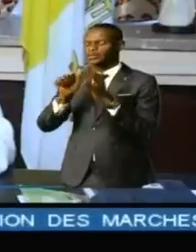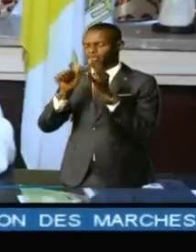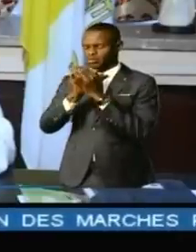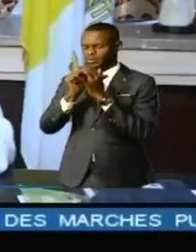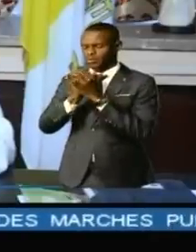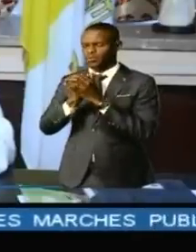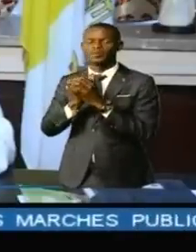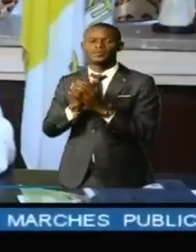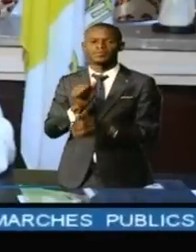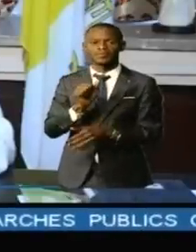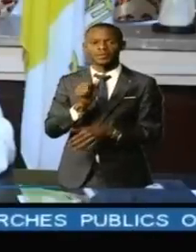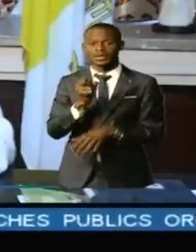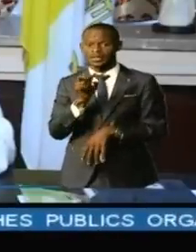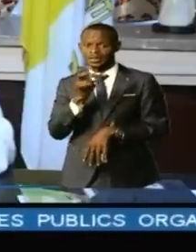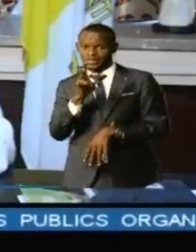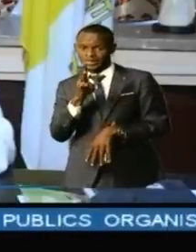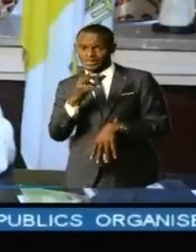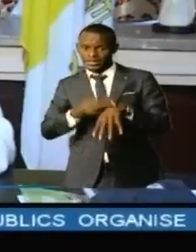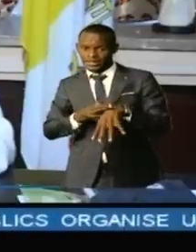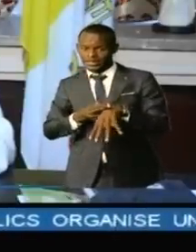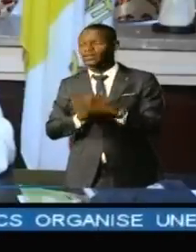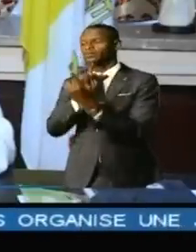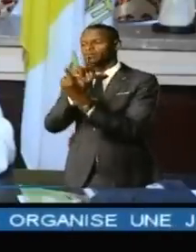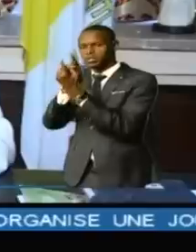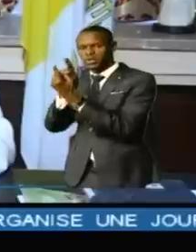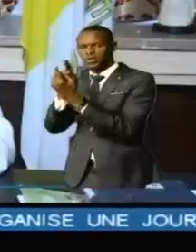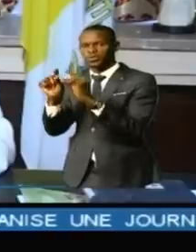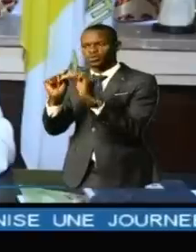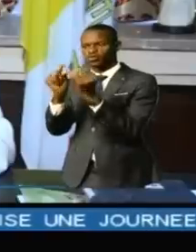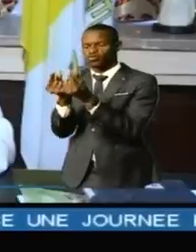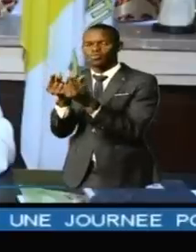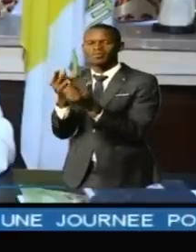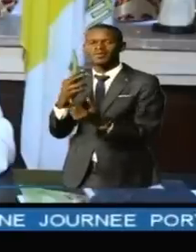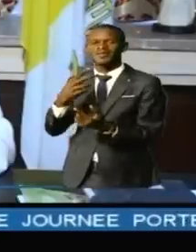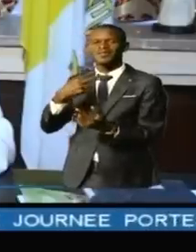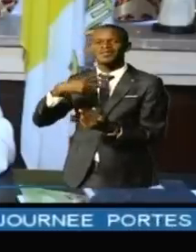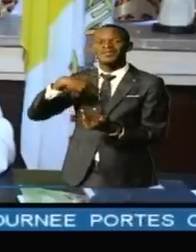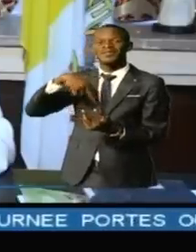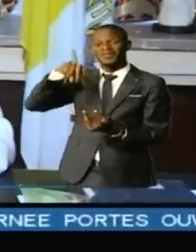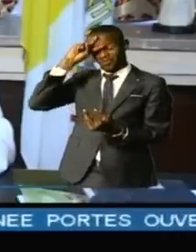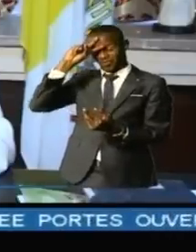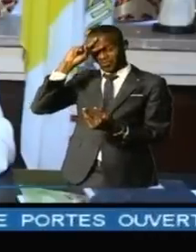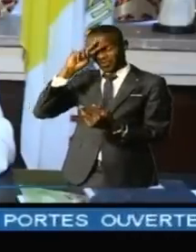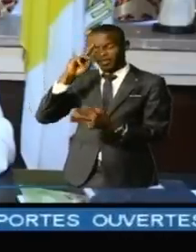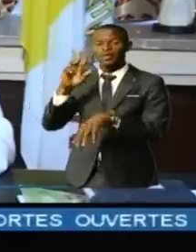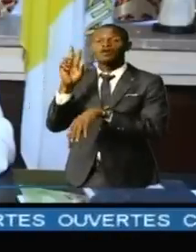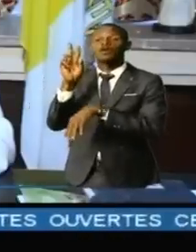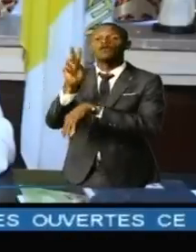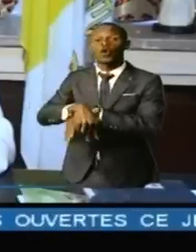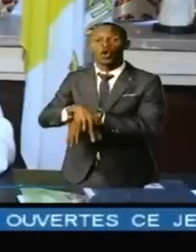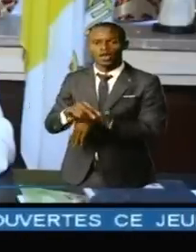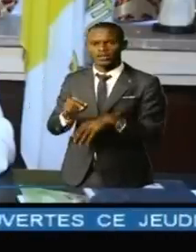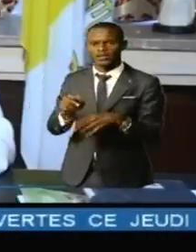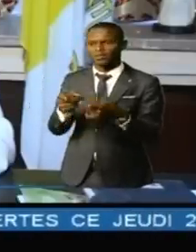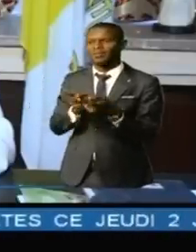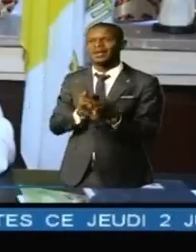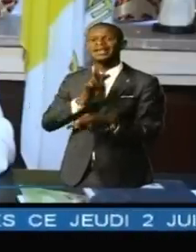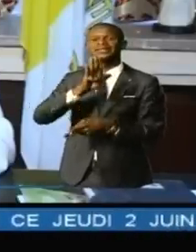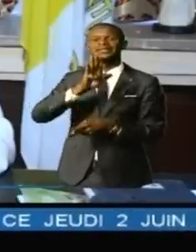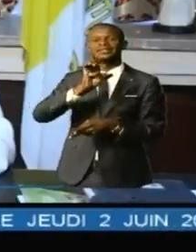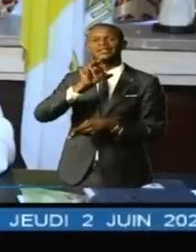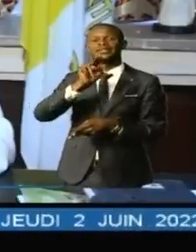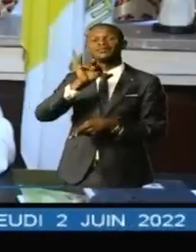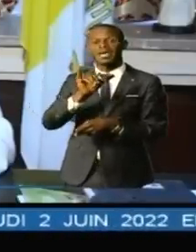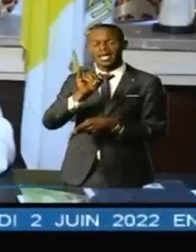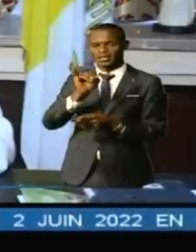les victimes de la violence à Beni et dans l'est du Congo au centre d'accueil du diocèse